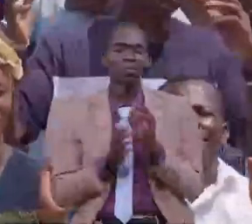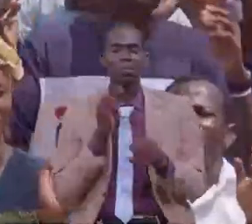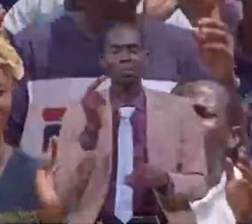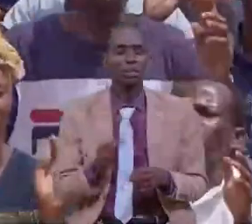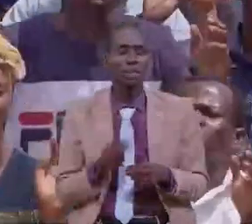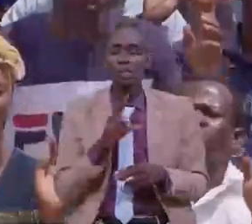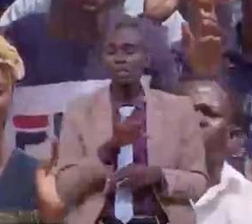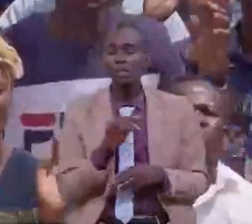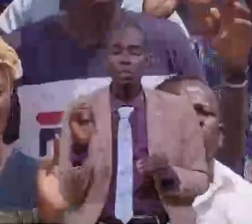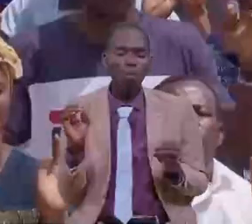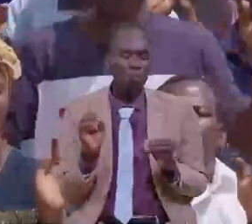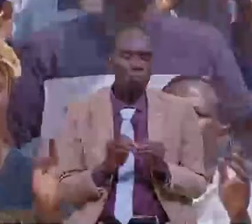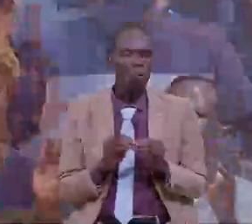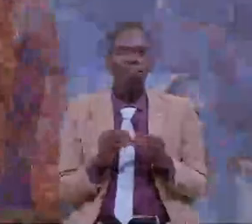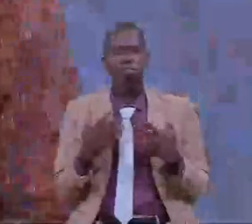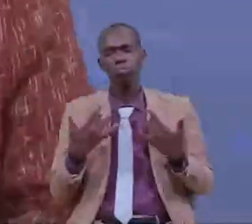aujourd'hui.